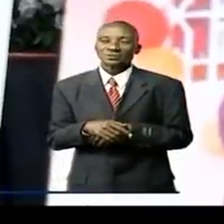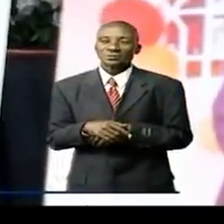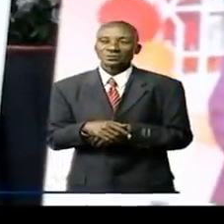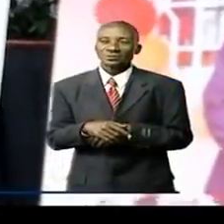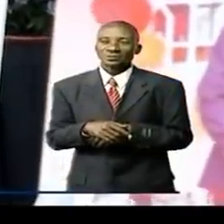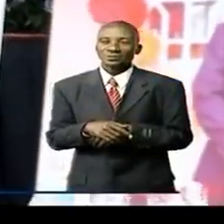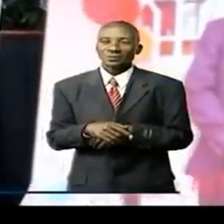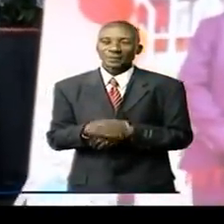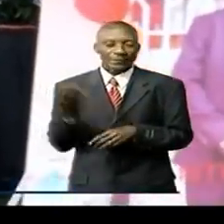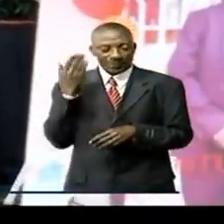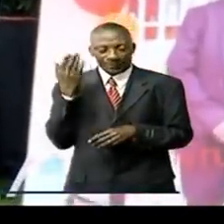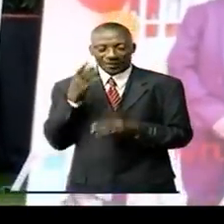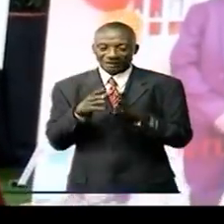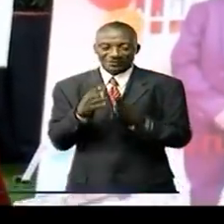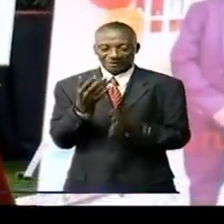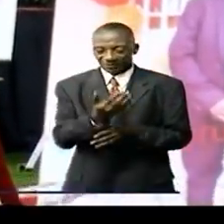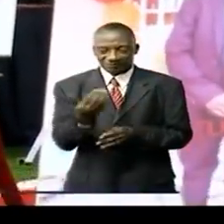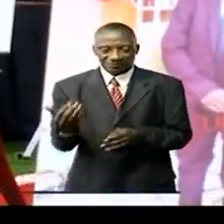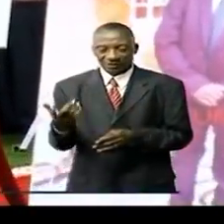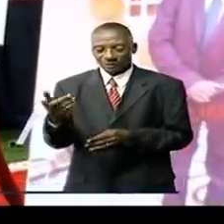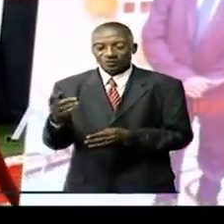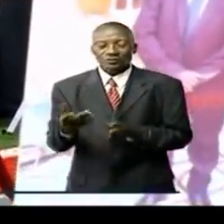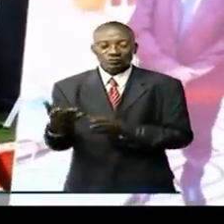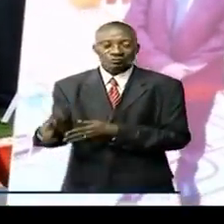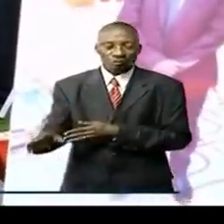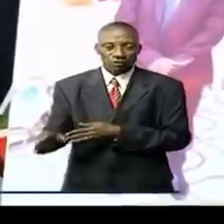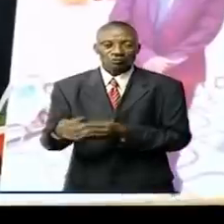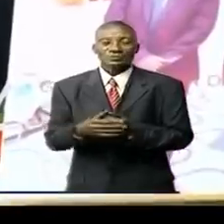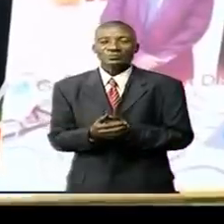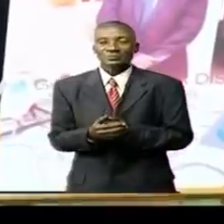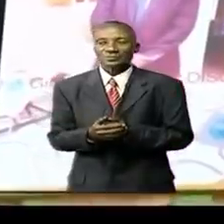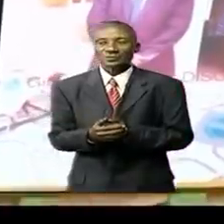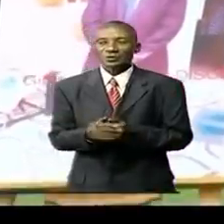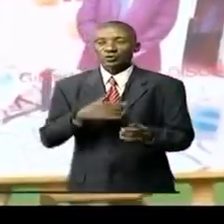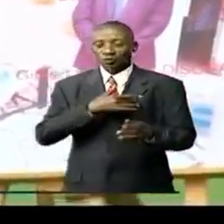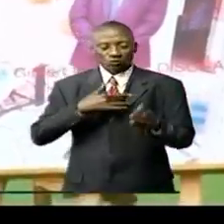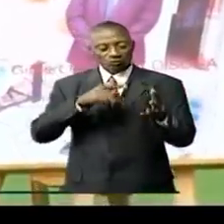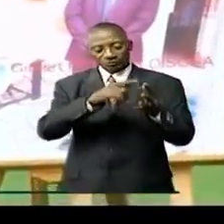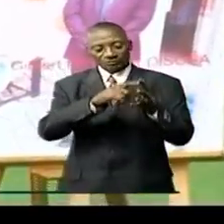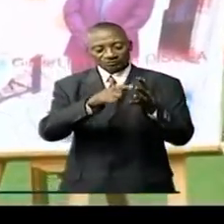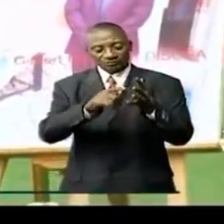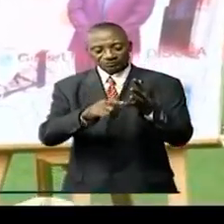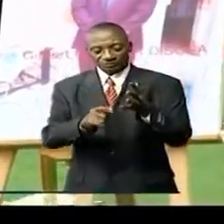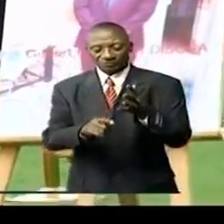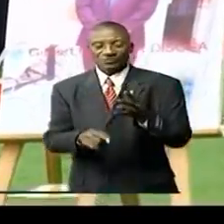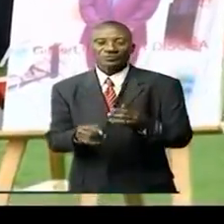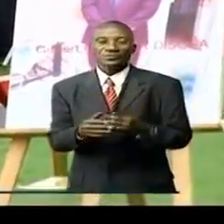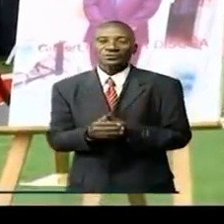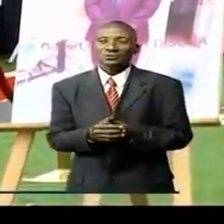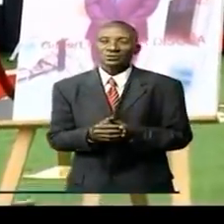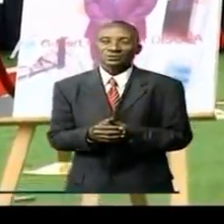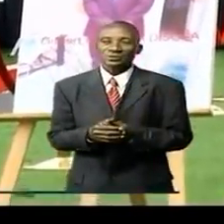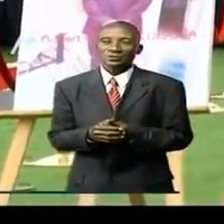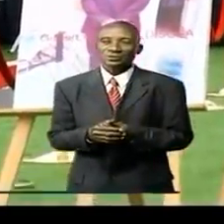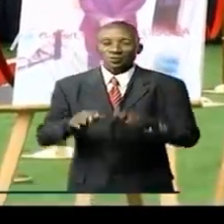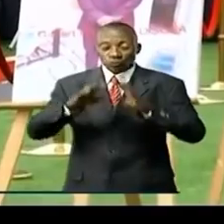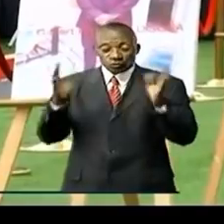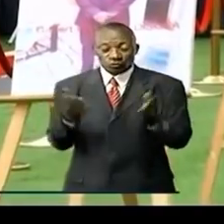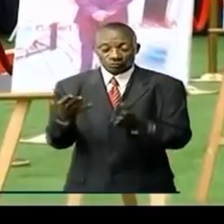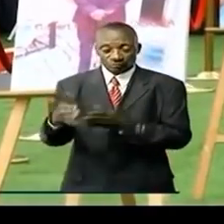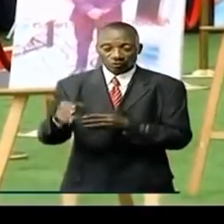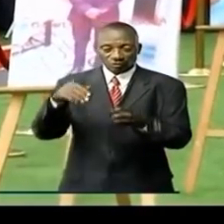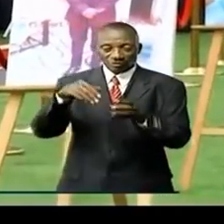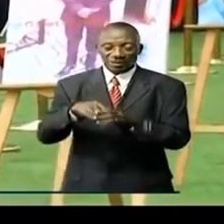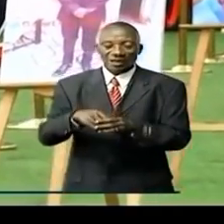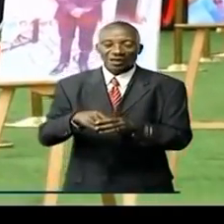Jemima, Godly, Fernand, Gilbert, Maria et Joseph Tumba, ont péri dans un incendie d'origine inconnue la nuit